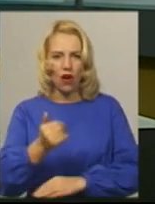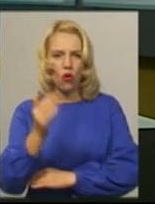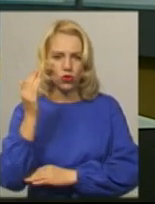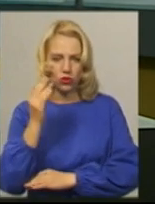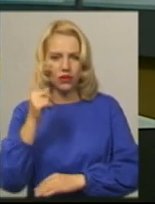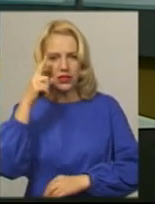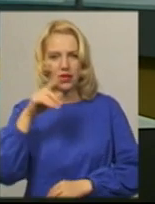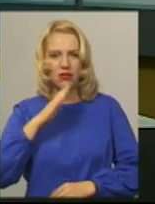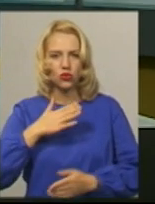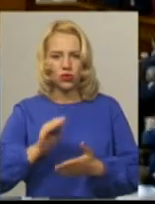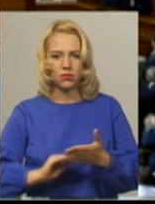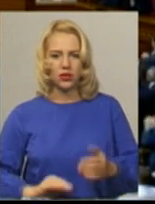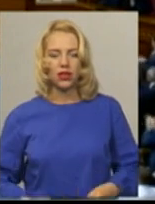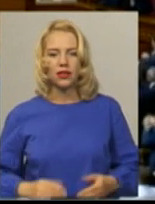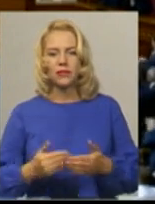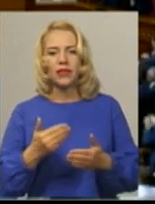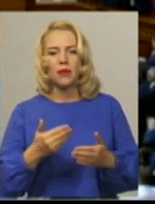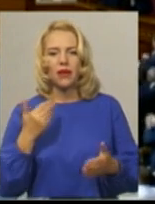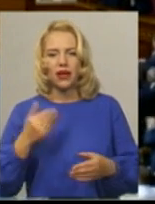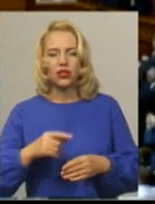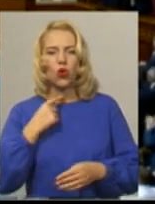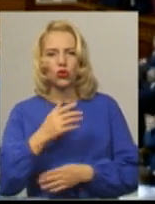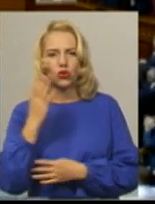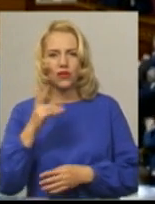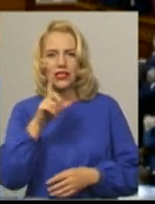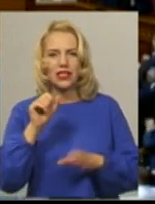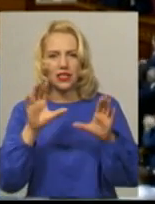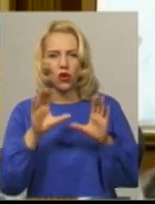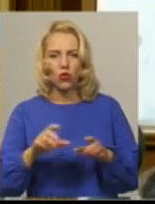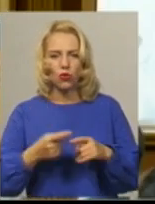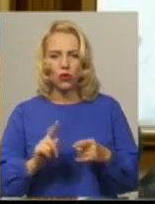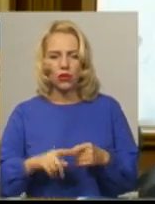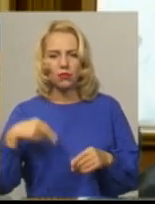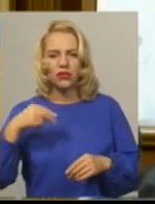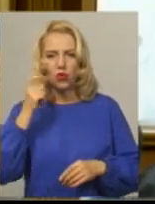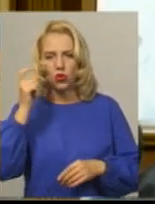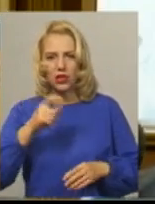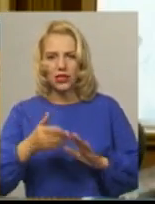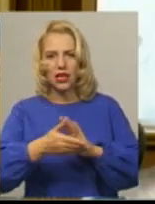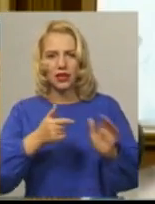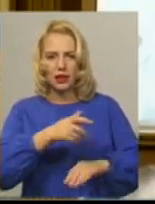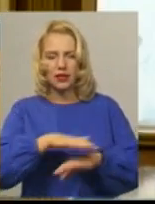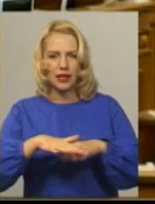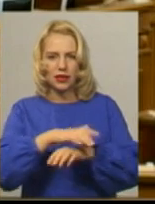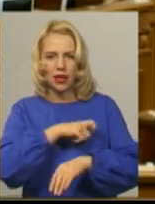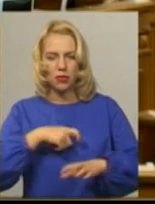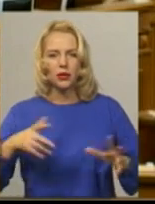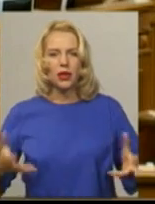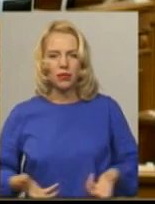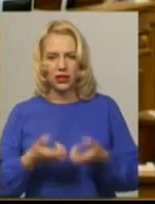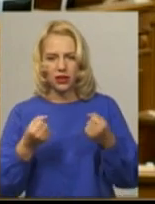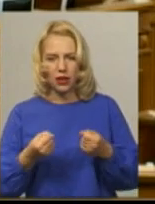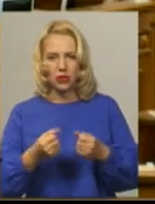Коваль. Перед голосуванням за законопроект президент України закликав нардепів підтримати скасування